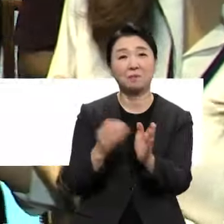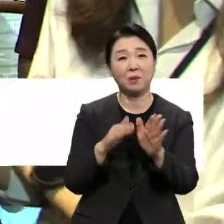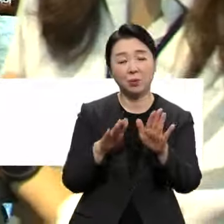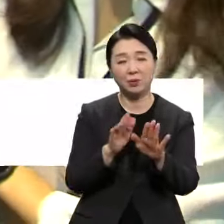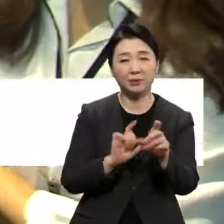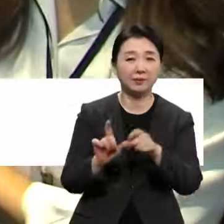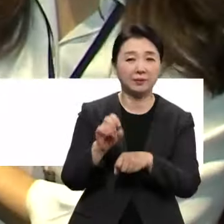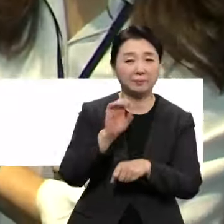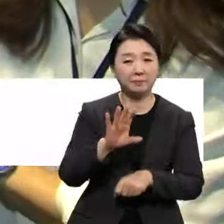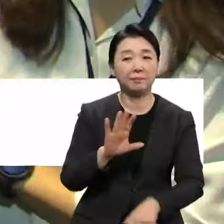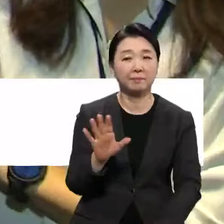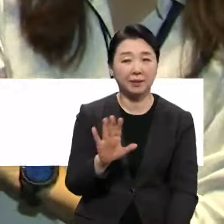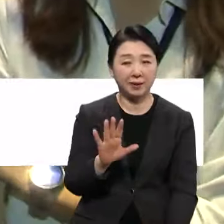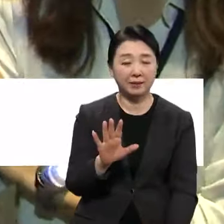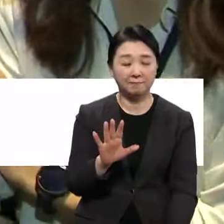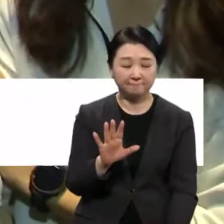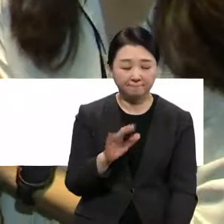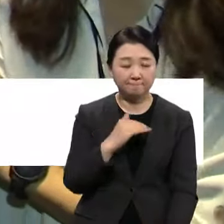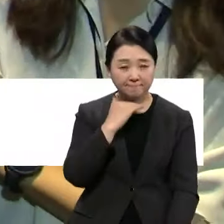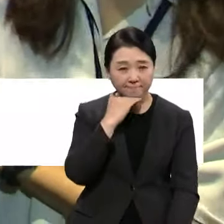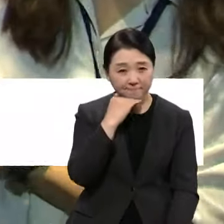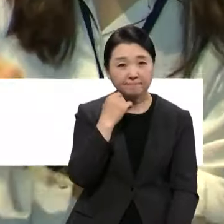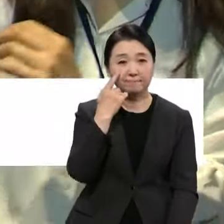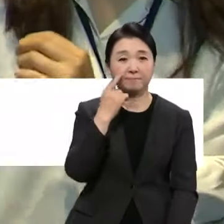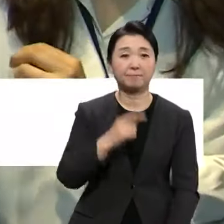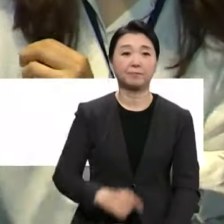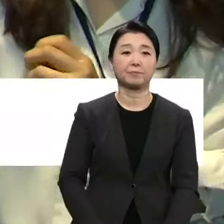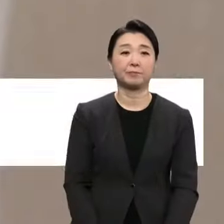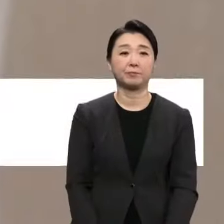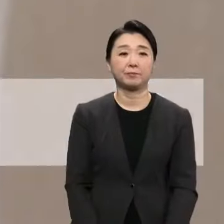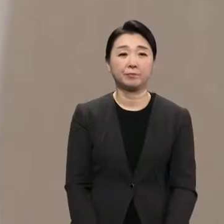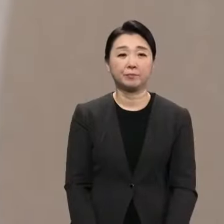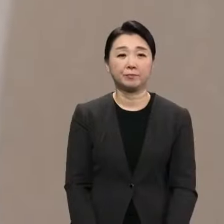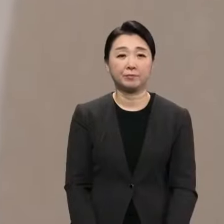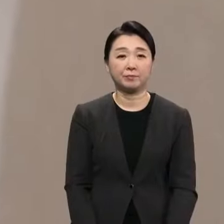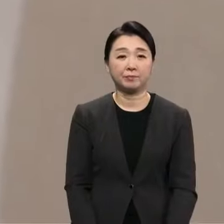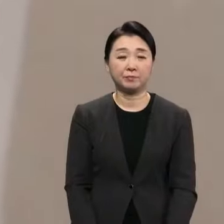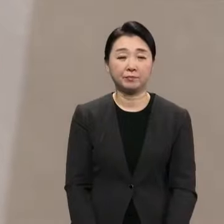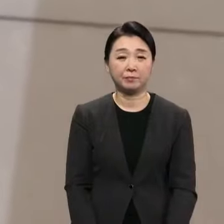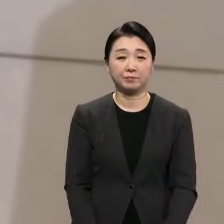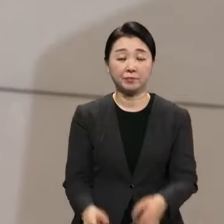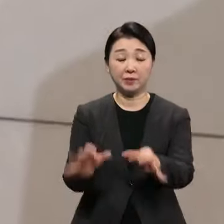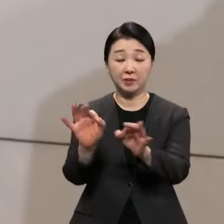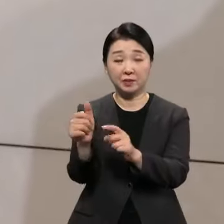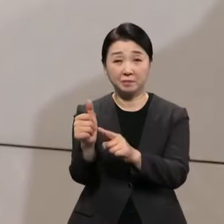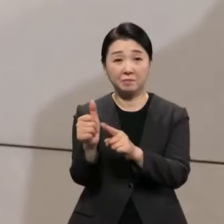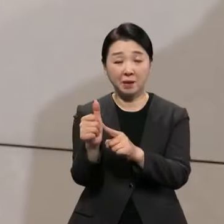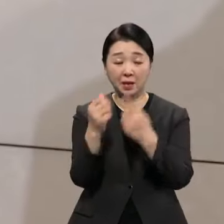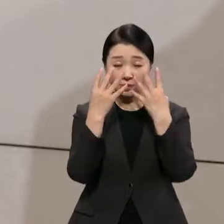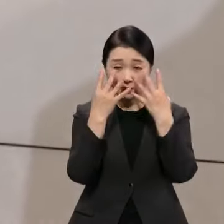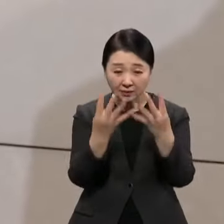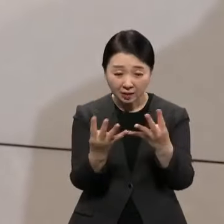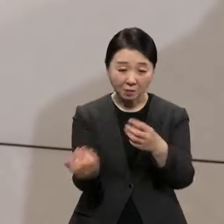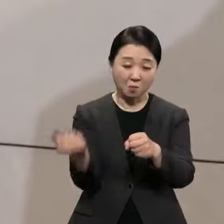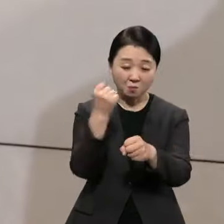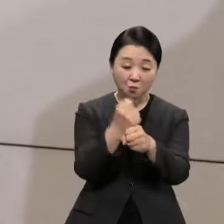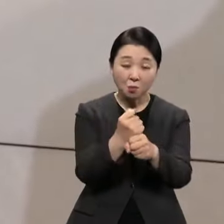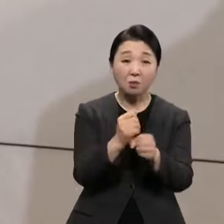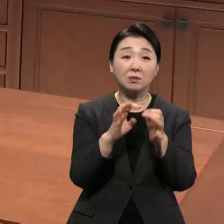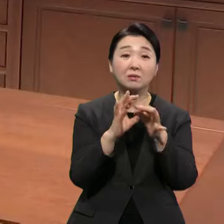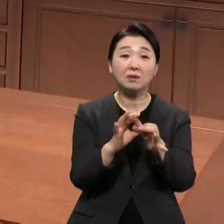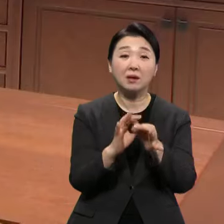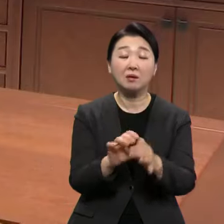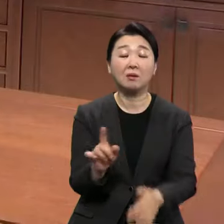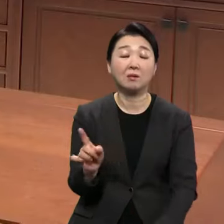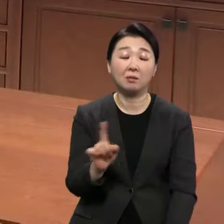여기서 더 구체적인 말씀을 드리지 않겠습니다. 기다려보시죠. 김 전 지사 등에 대한 사면 복권 여부는 국무회의